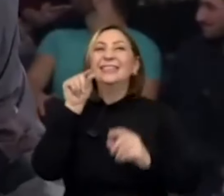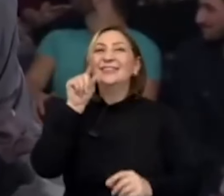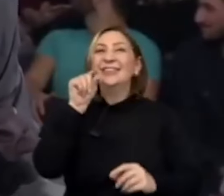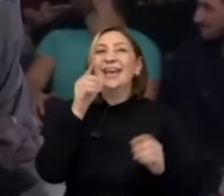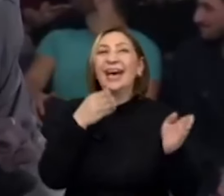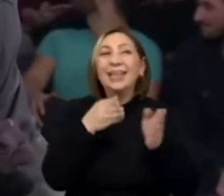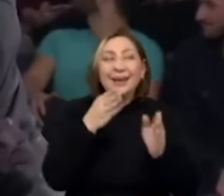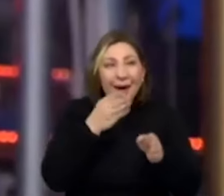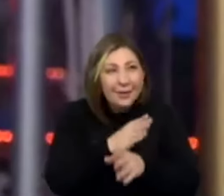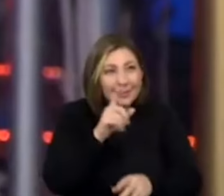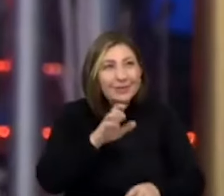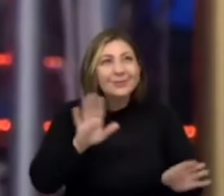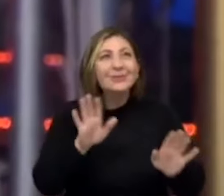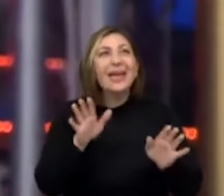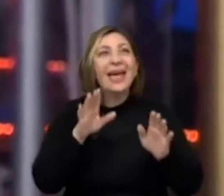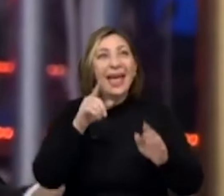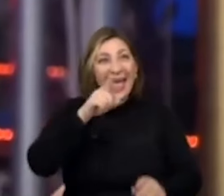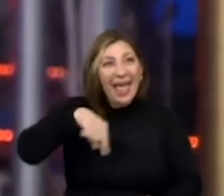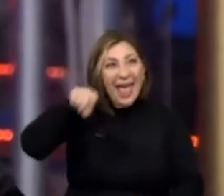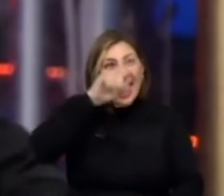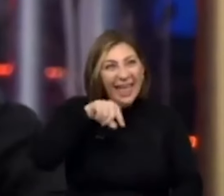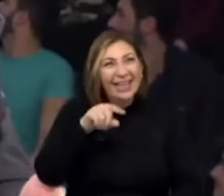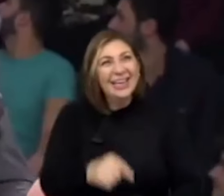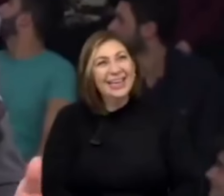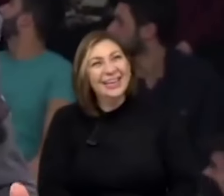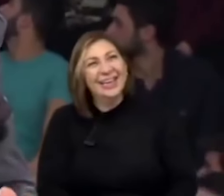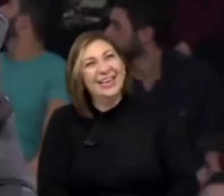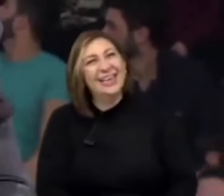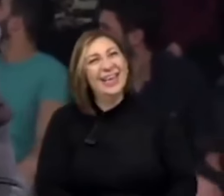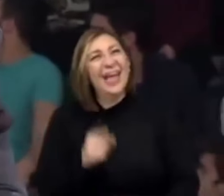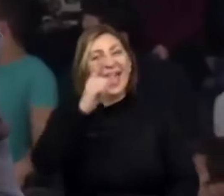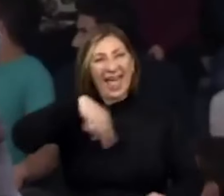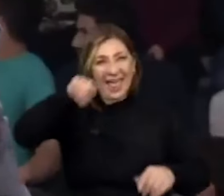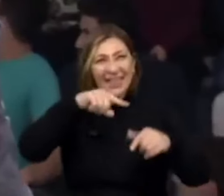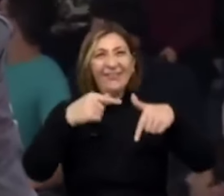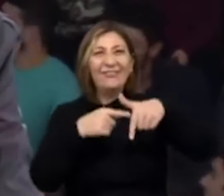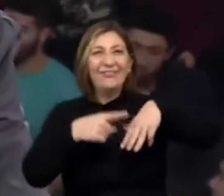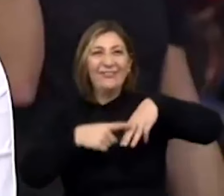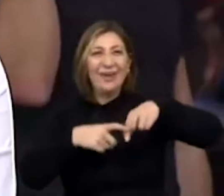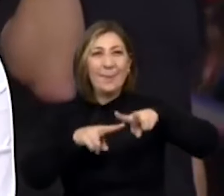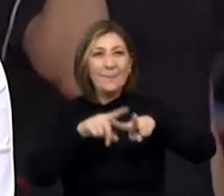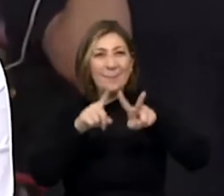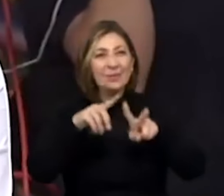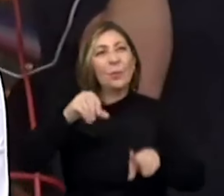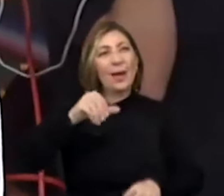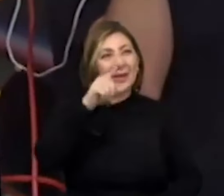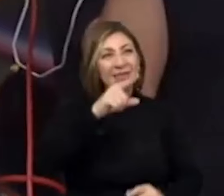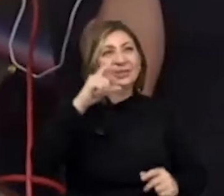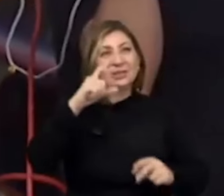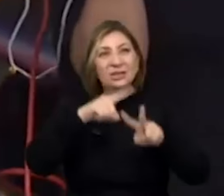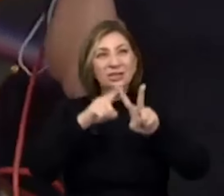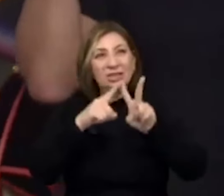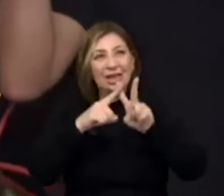adresi. Harbi mi? Yok abi. Et Ferman Toprak. Mükemmelsin. Et Ferman Toprak. Hanımefendiciğim sizin?